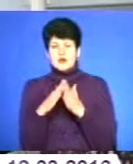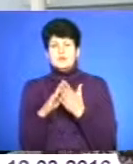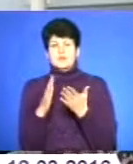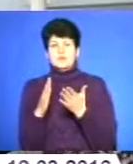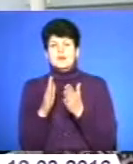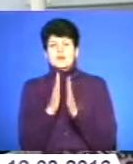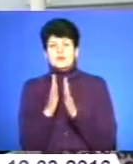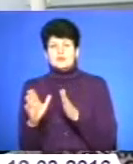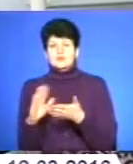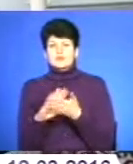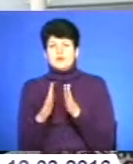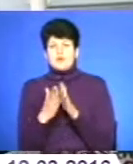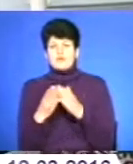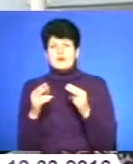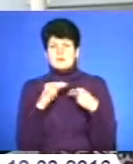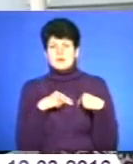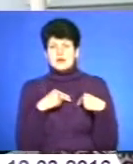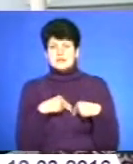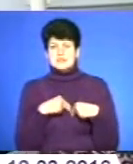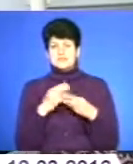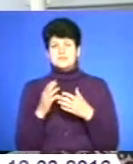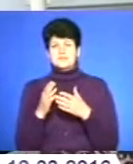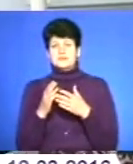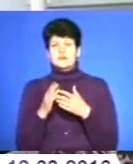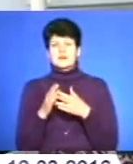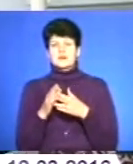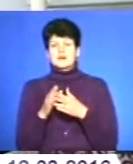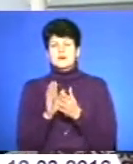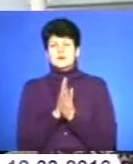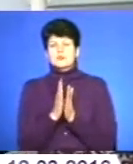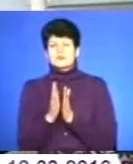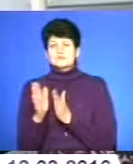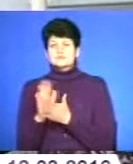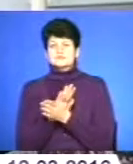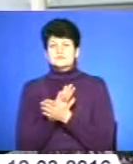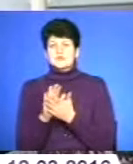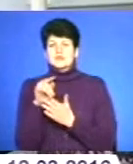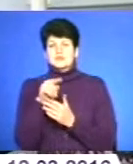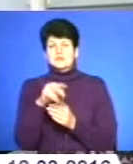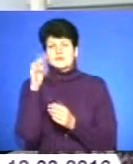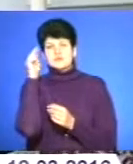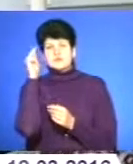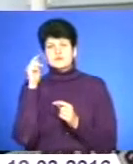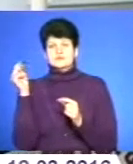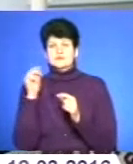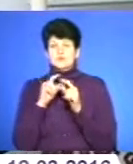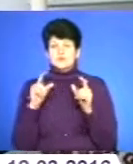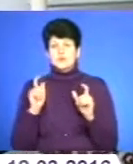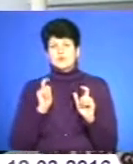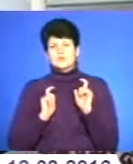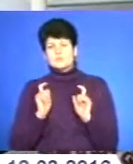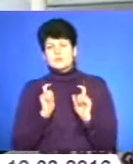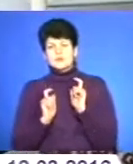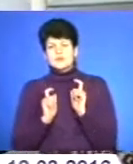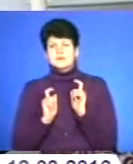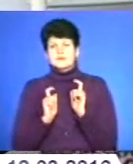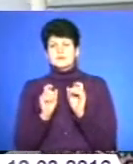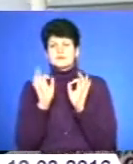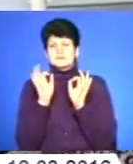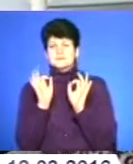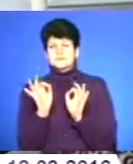праці, гігієна умов, де люди навчаються, чи це в школі, чи це в якомусь вузі. Гігієна